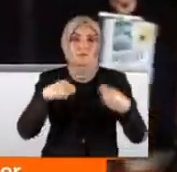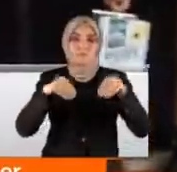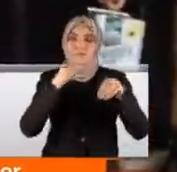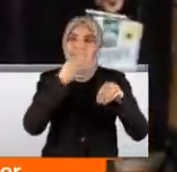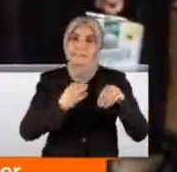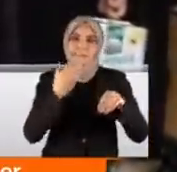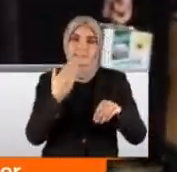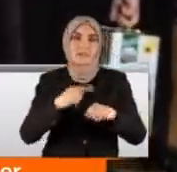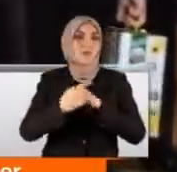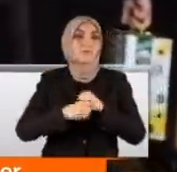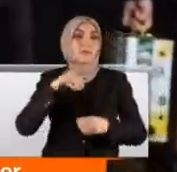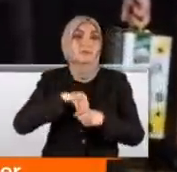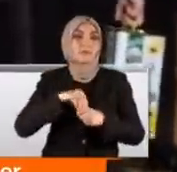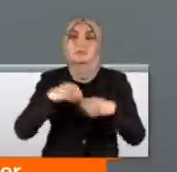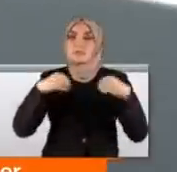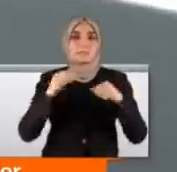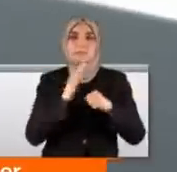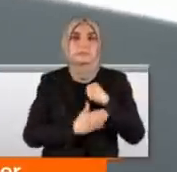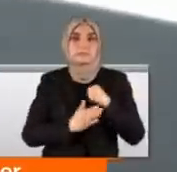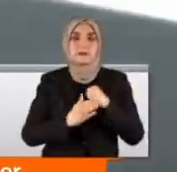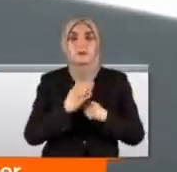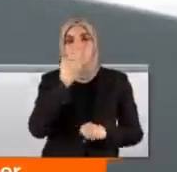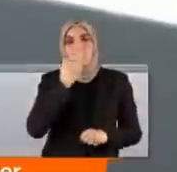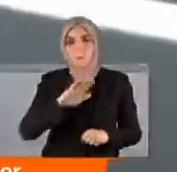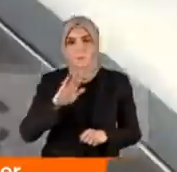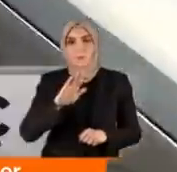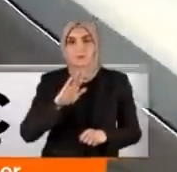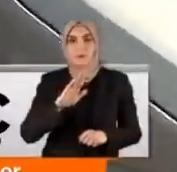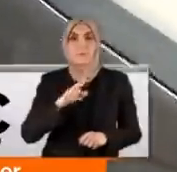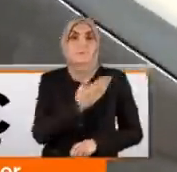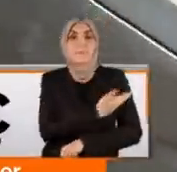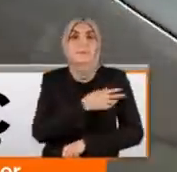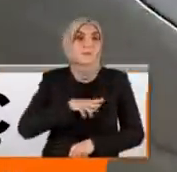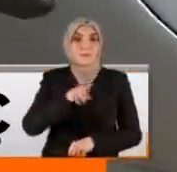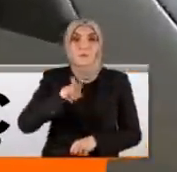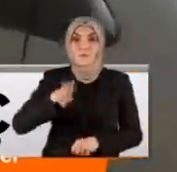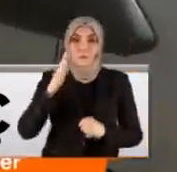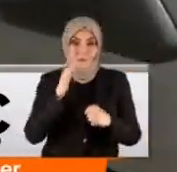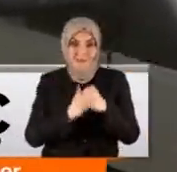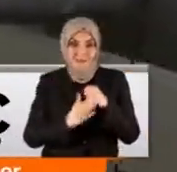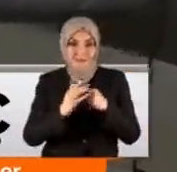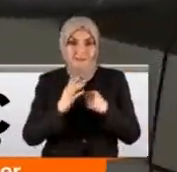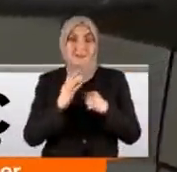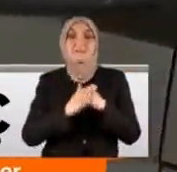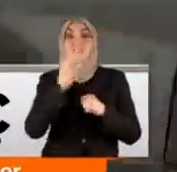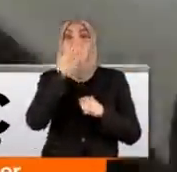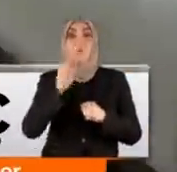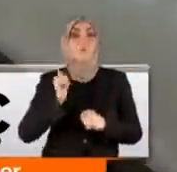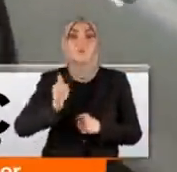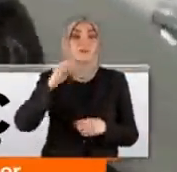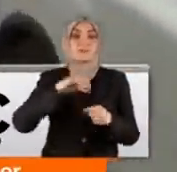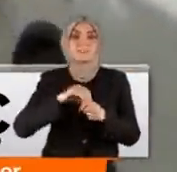Hafta içi ise satış kısıtlaması yok. Şehirler arası seyahatlerde kısıtlamanın olmadığı günler izin belgesine gerek yok.